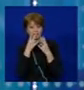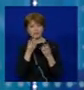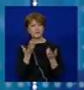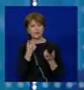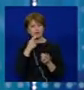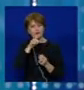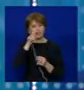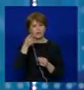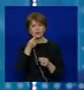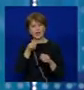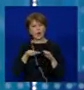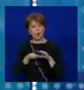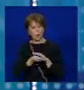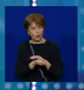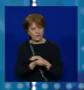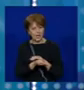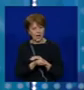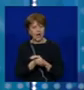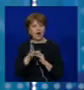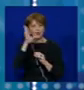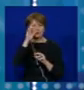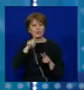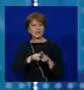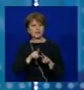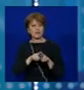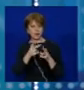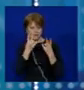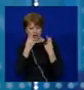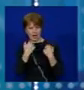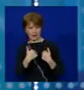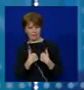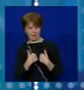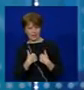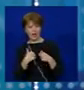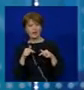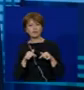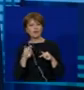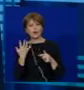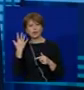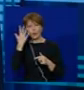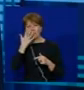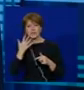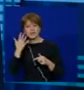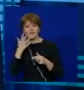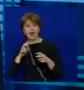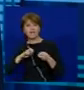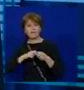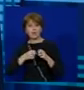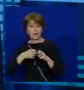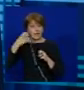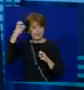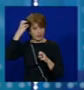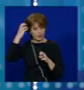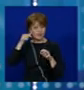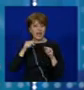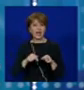корупцията, господин Иванов се обръща към мен. Това, което представлява проблема на държавността, е